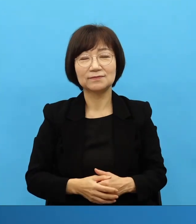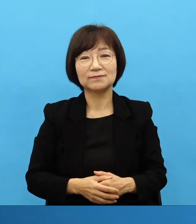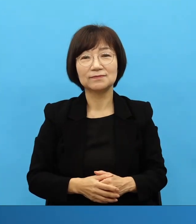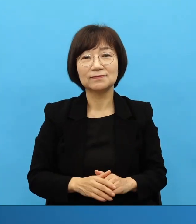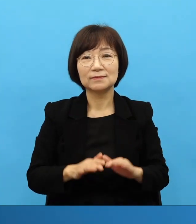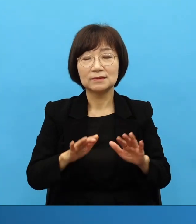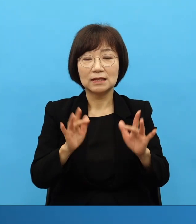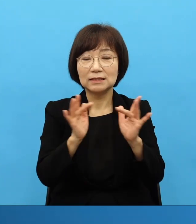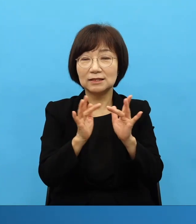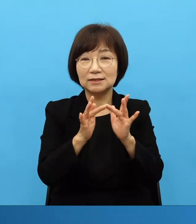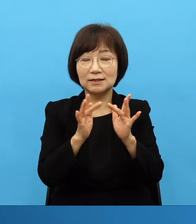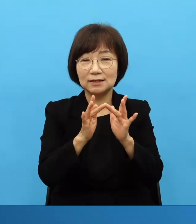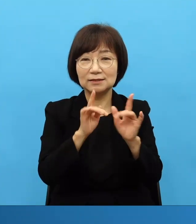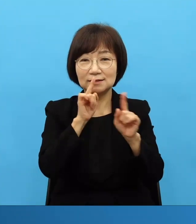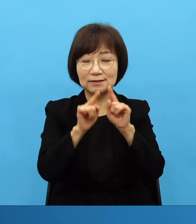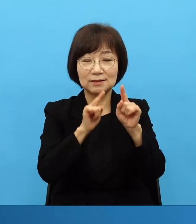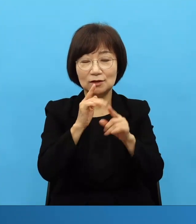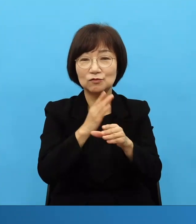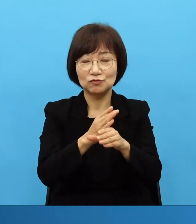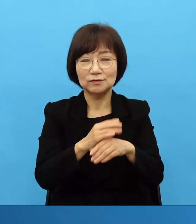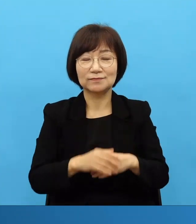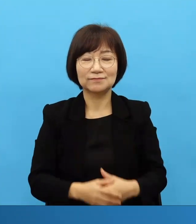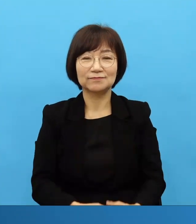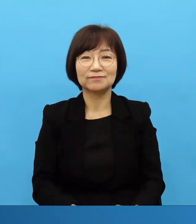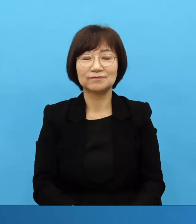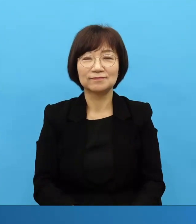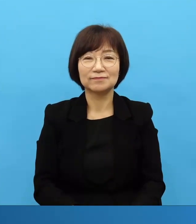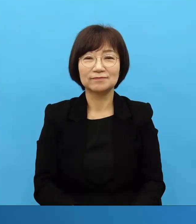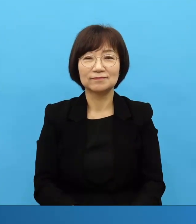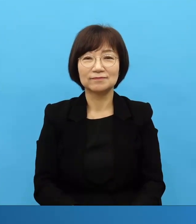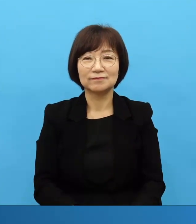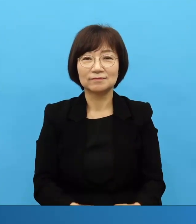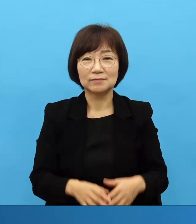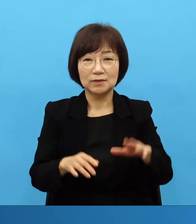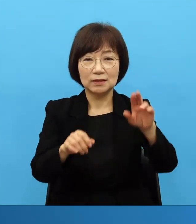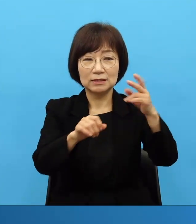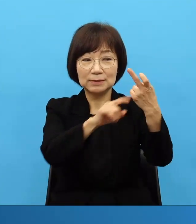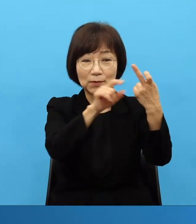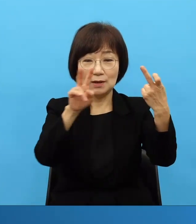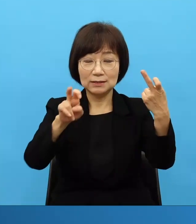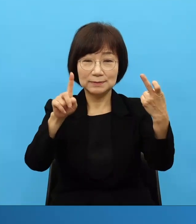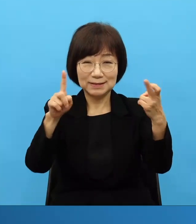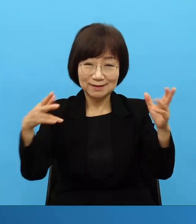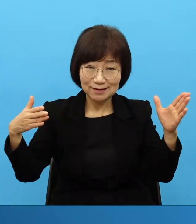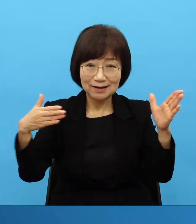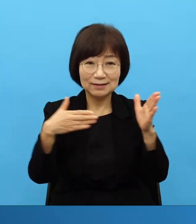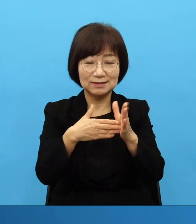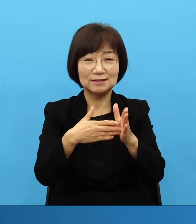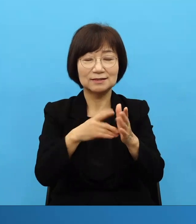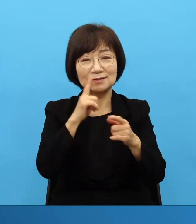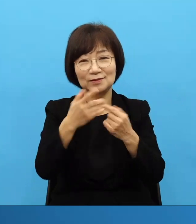현재 위아.kr에서 등록받고 있으며 오는 21일 등록 마감됩니다.